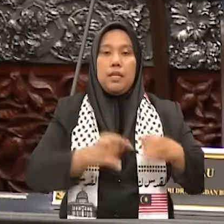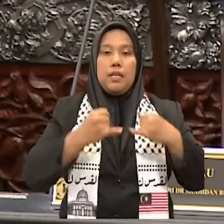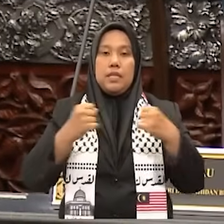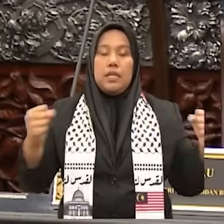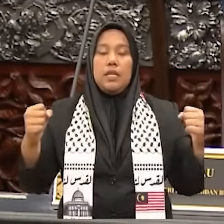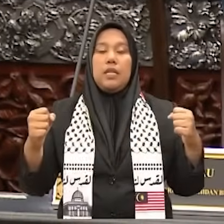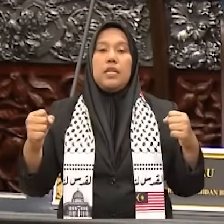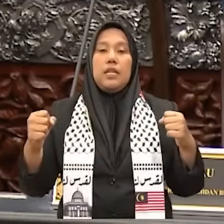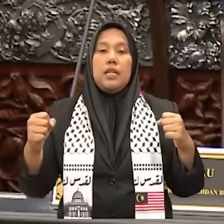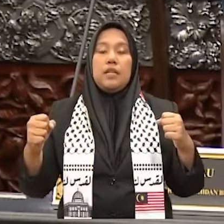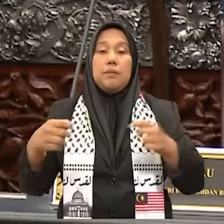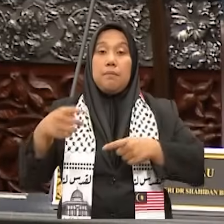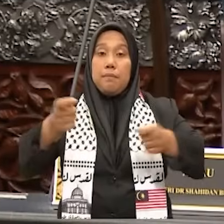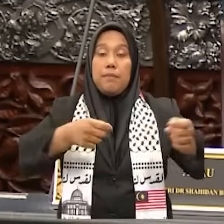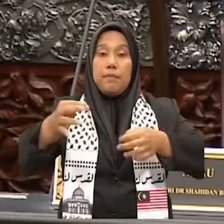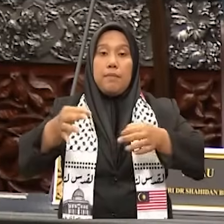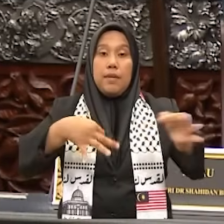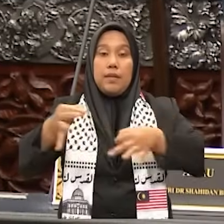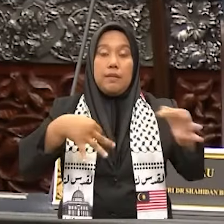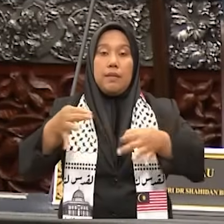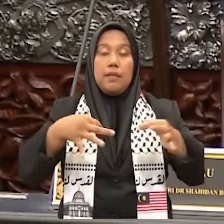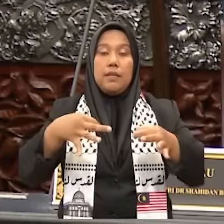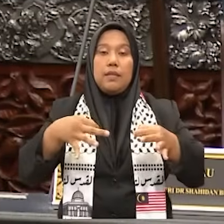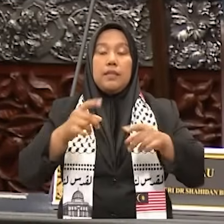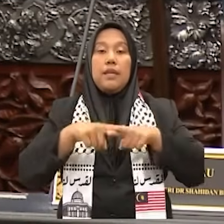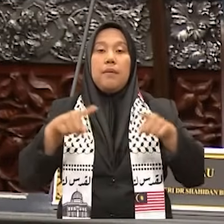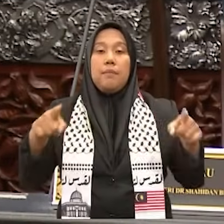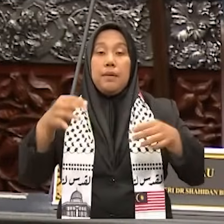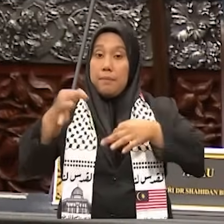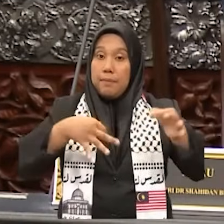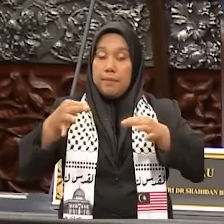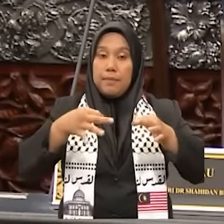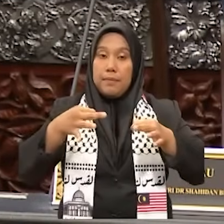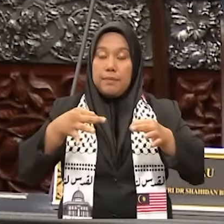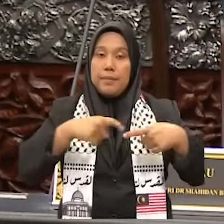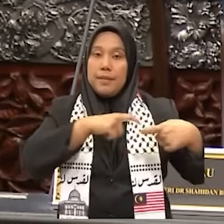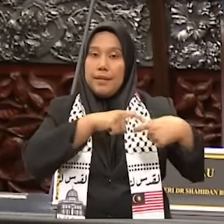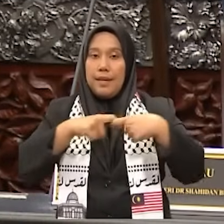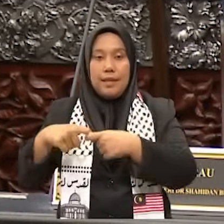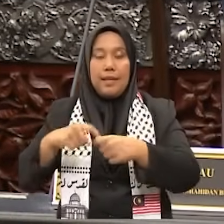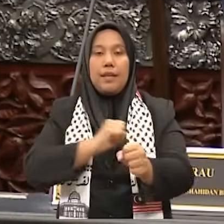soal pencapaian kerajaan tetapi penerangan berkenaan dengan COVID-19.